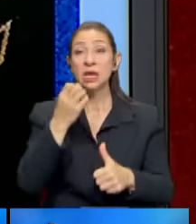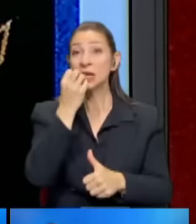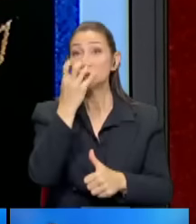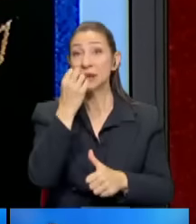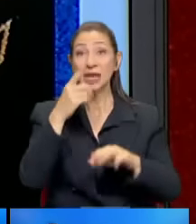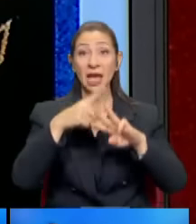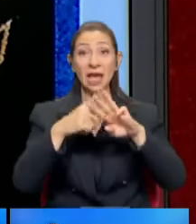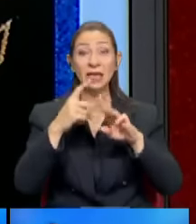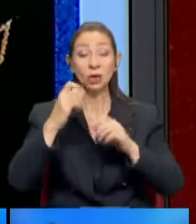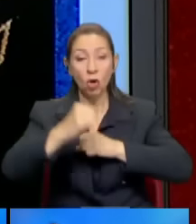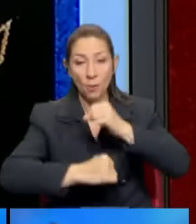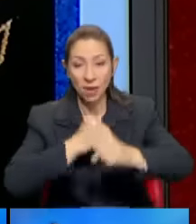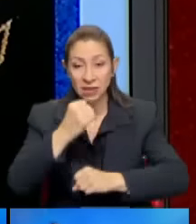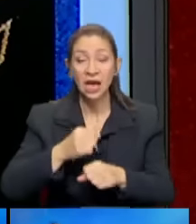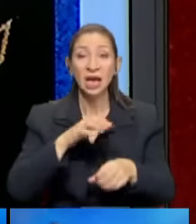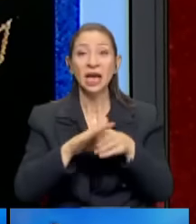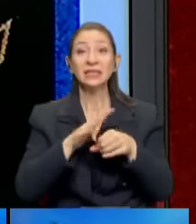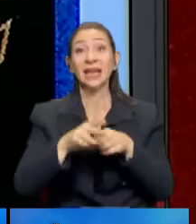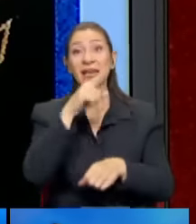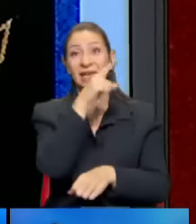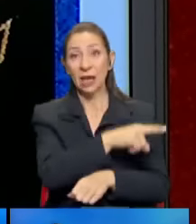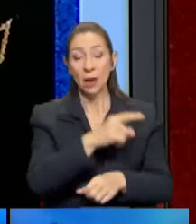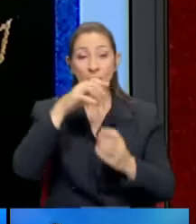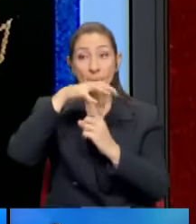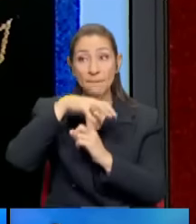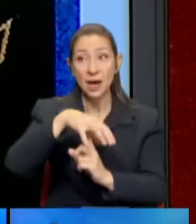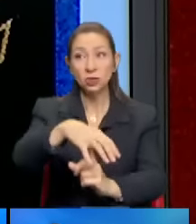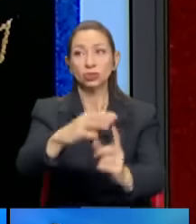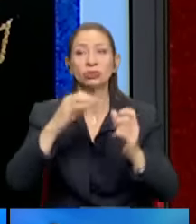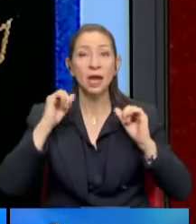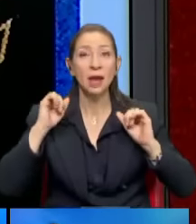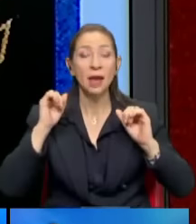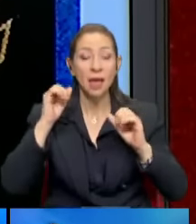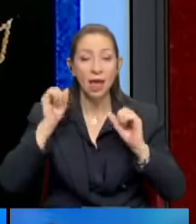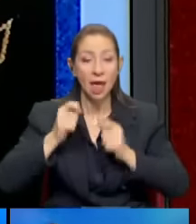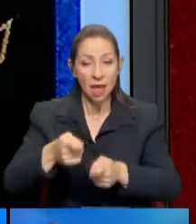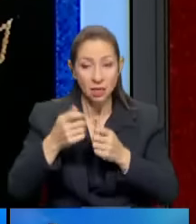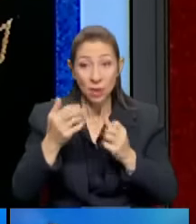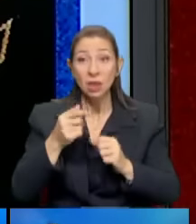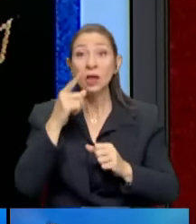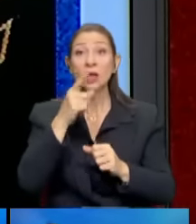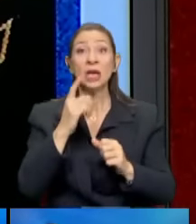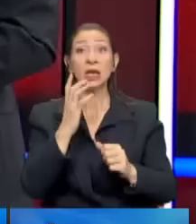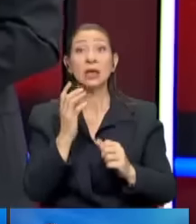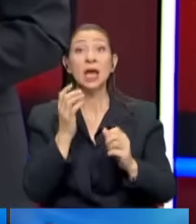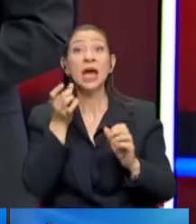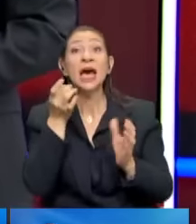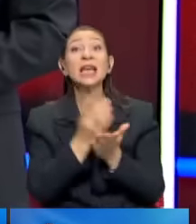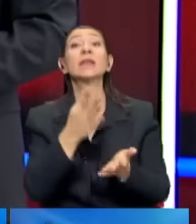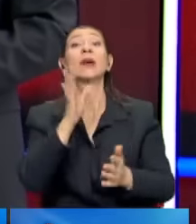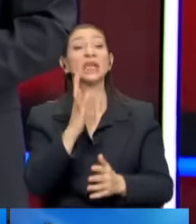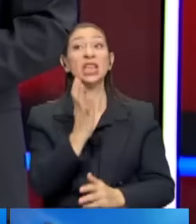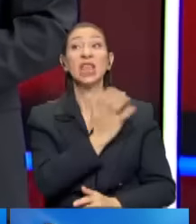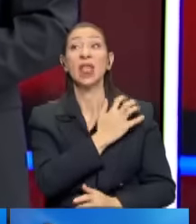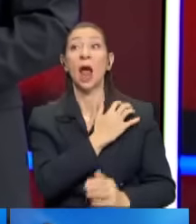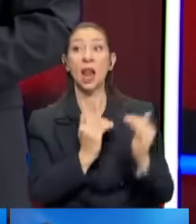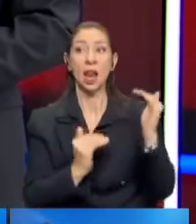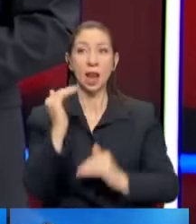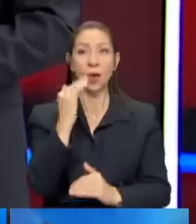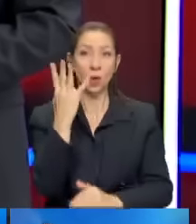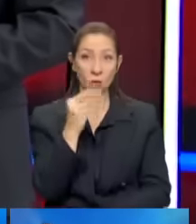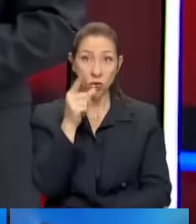Eğirdir'de komando Kayseri zincidere de paraşütle atlama eğitimi aldı atılmazsa General olur alt başlığı var Sözcü gazetesinin